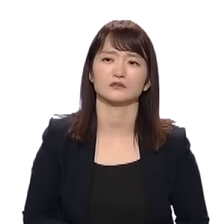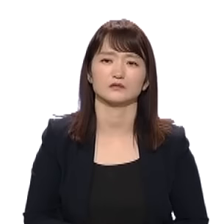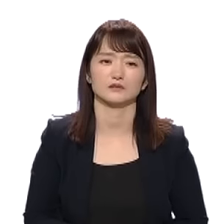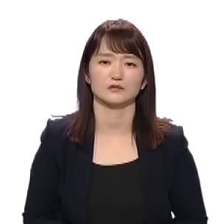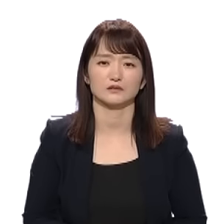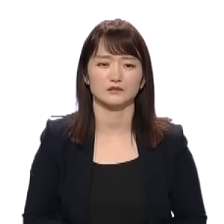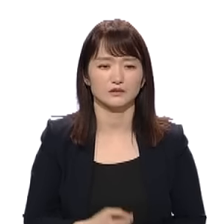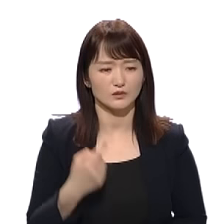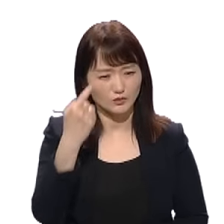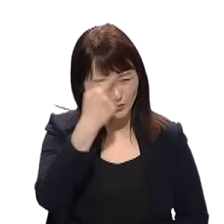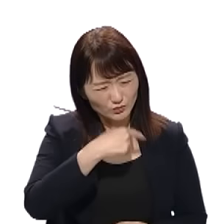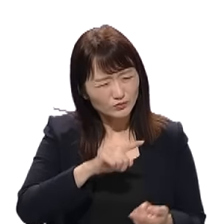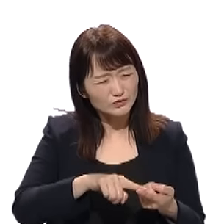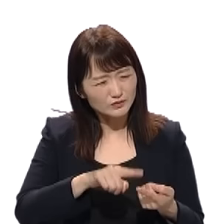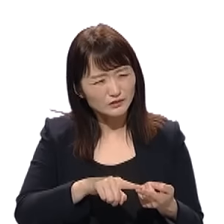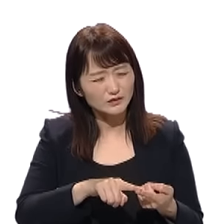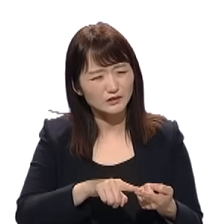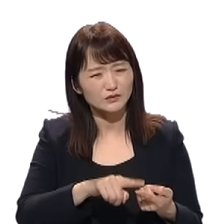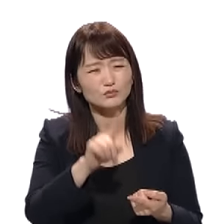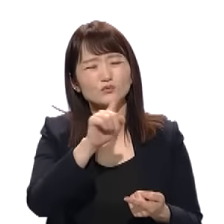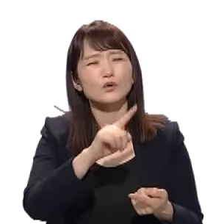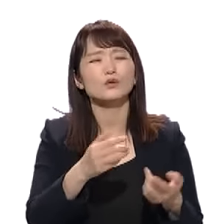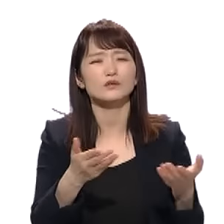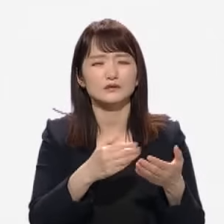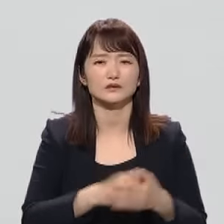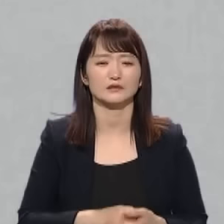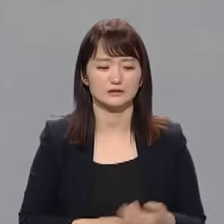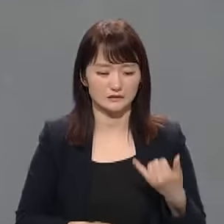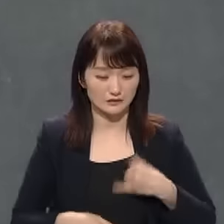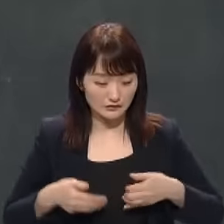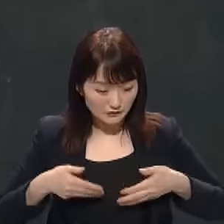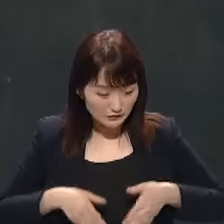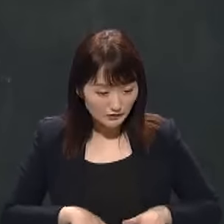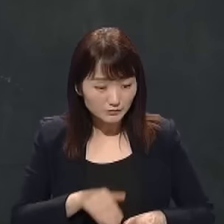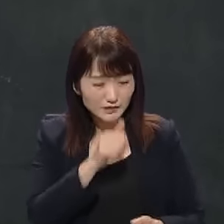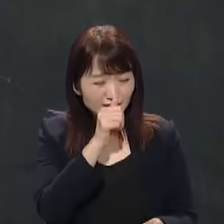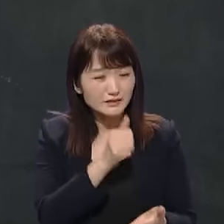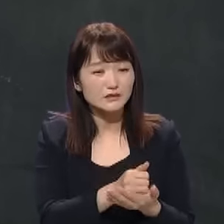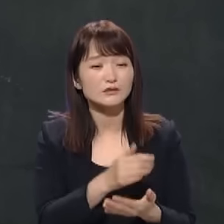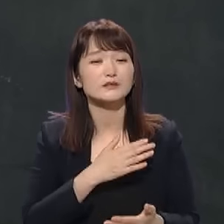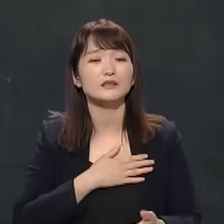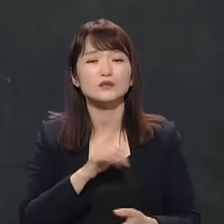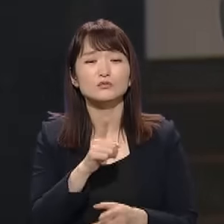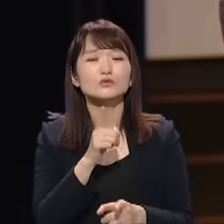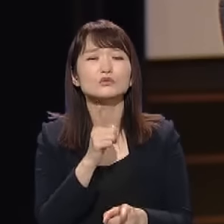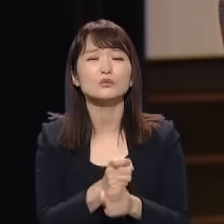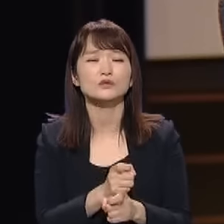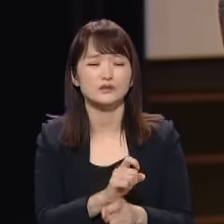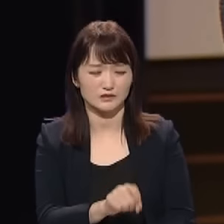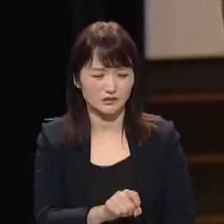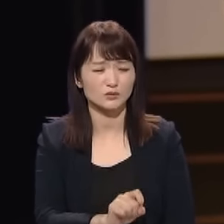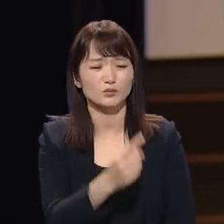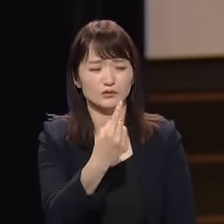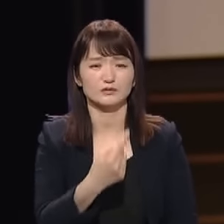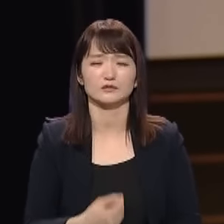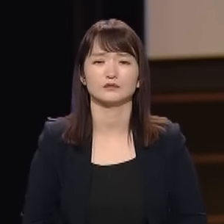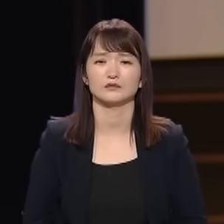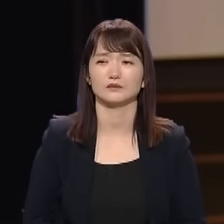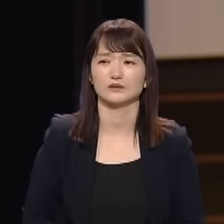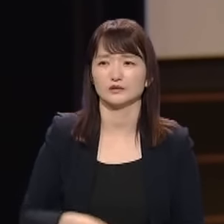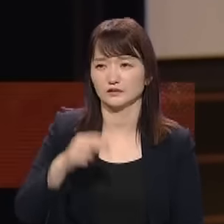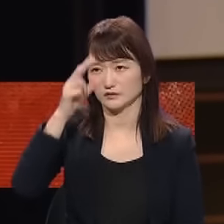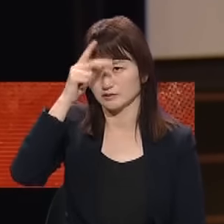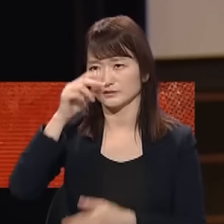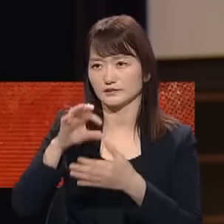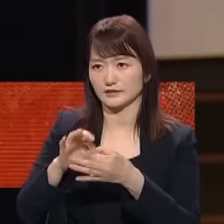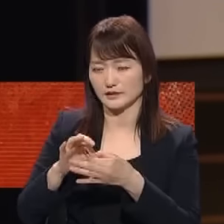둥 자식 낳은 게 무슨 죄라는 둥 왜 나오고 무슨 원수가 졌냐는 둥 계속해서 탓을 하고 있고, 특히 경찰에 관한